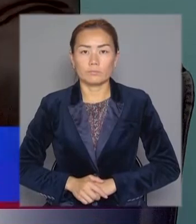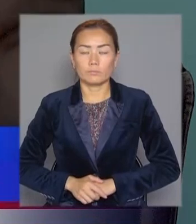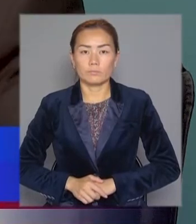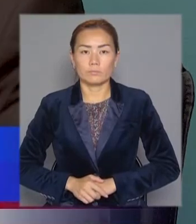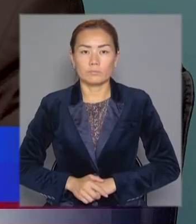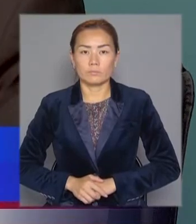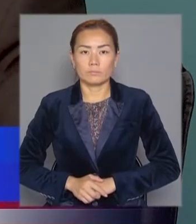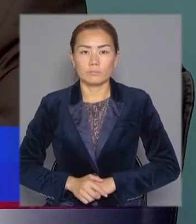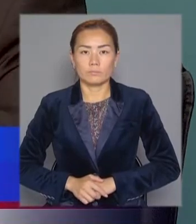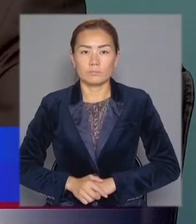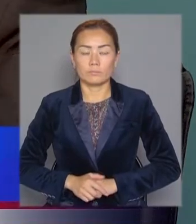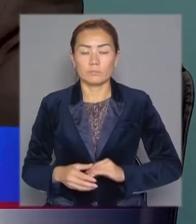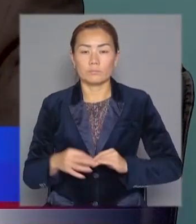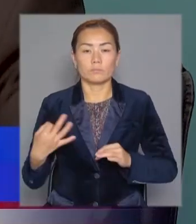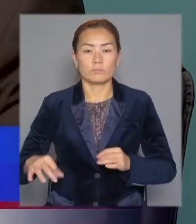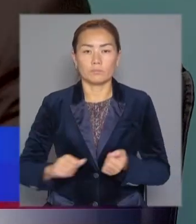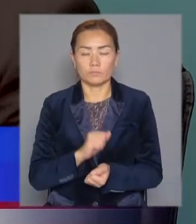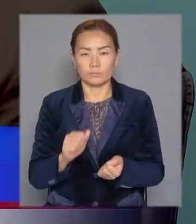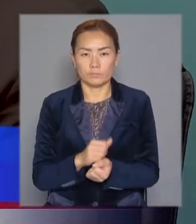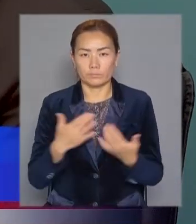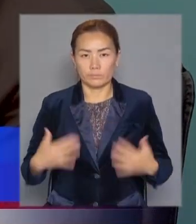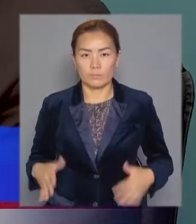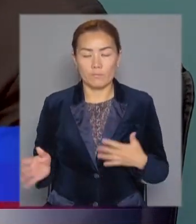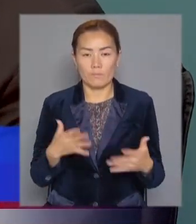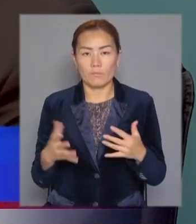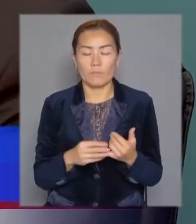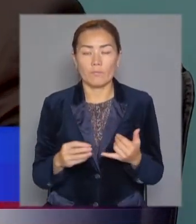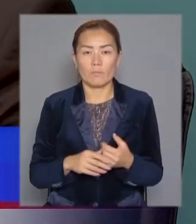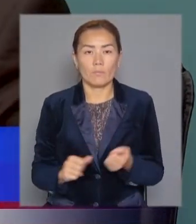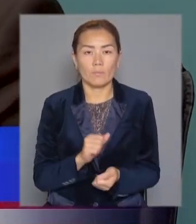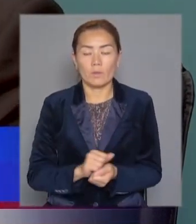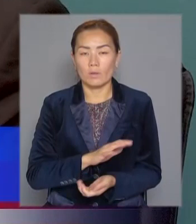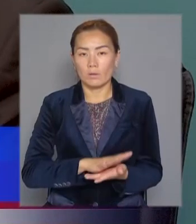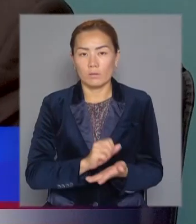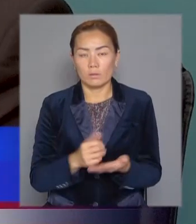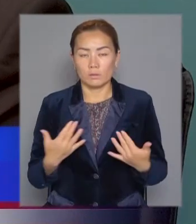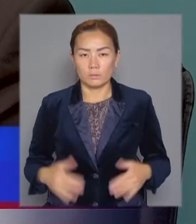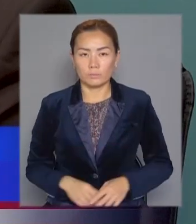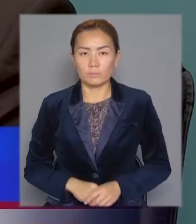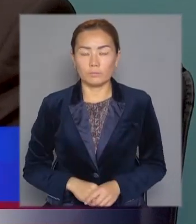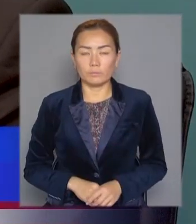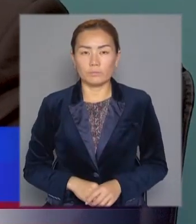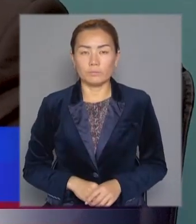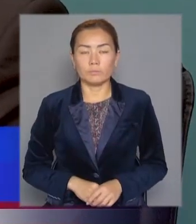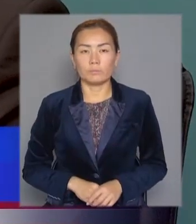Ашық. Райықтың бәрі құм. Жел соқсары жақтан бүкіл құмның бәрі бері қарайды.